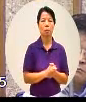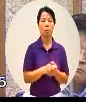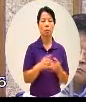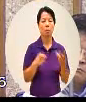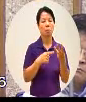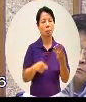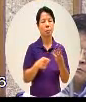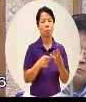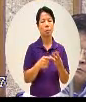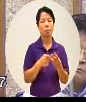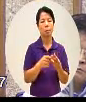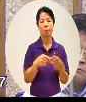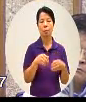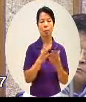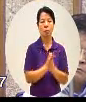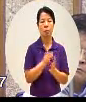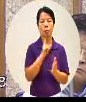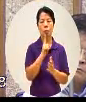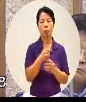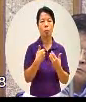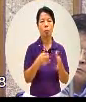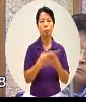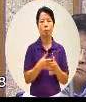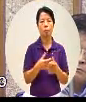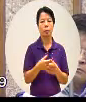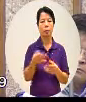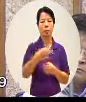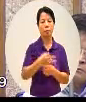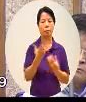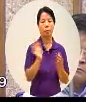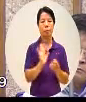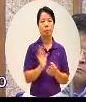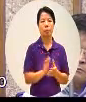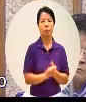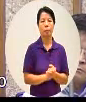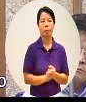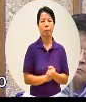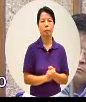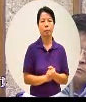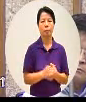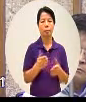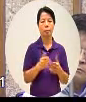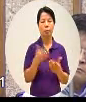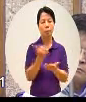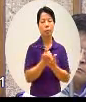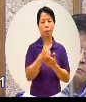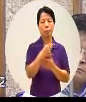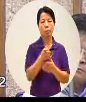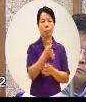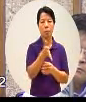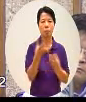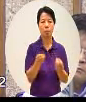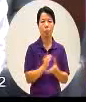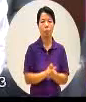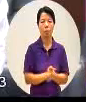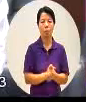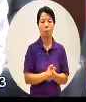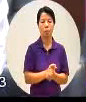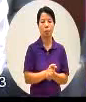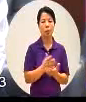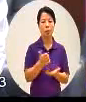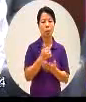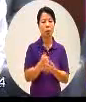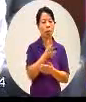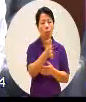领。 一个月5000块，三个都不领。 对，他们是表示。 因为你都没有请他来让你问啊，人家也不好意思领你的